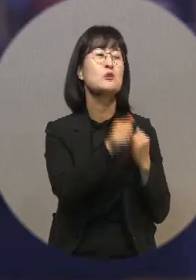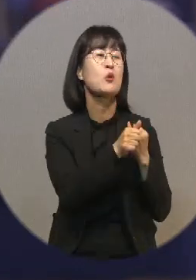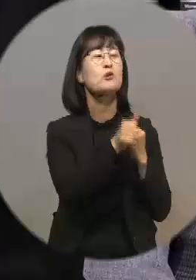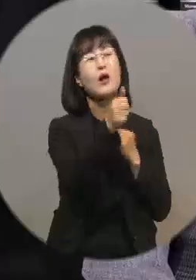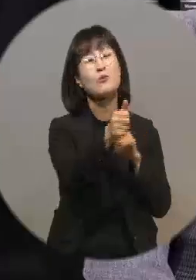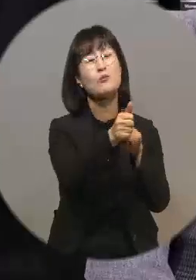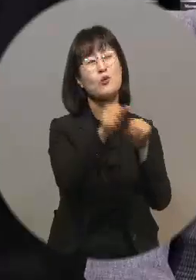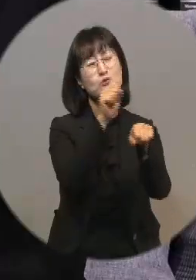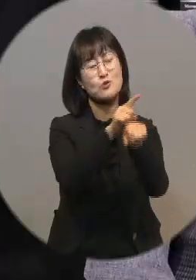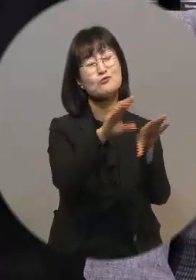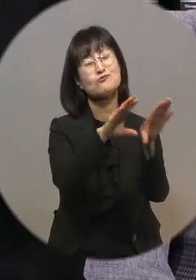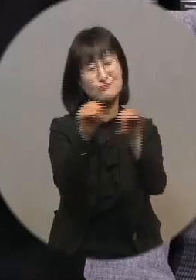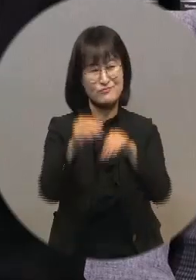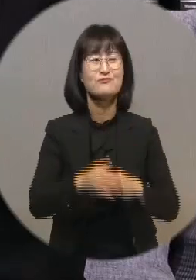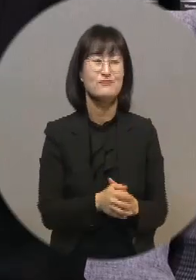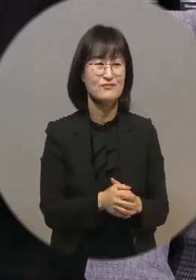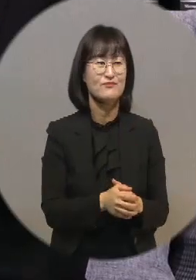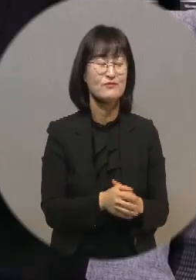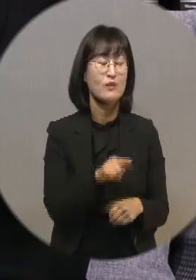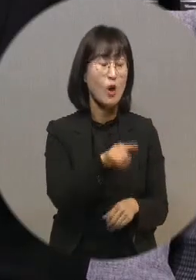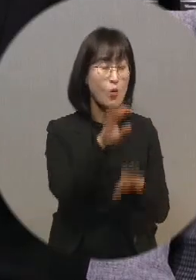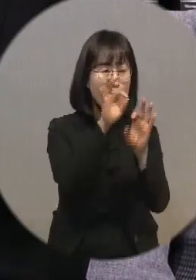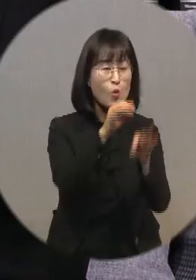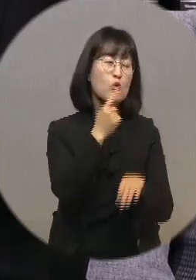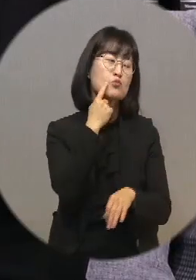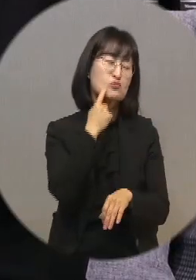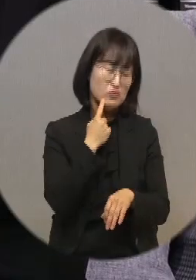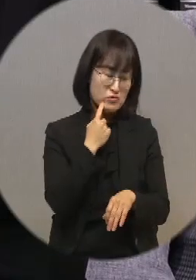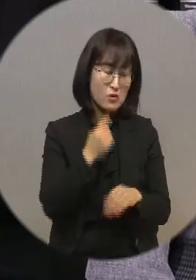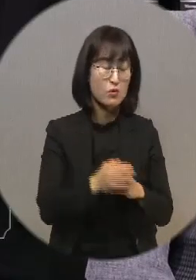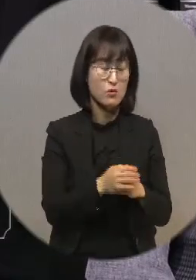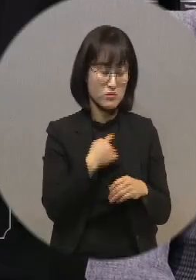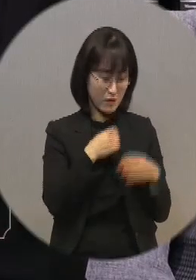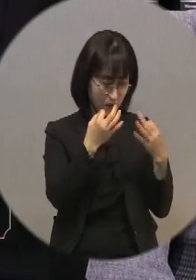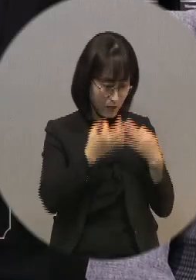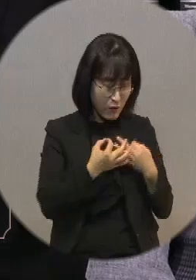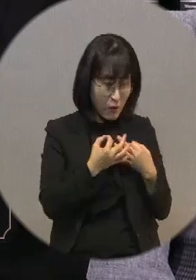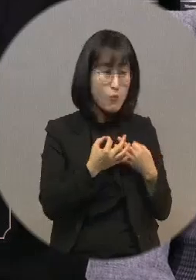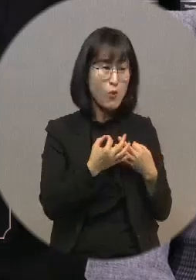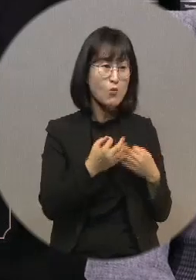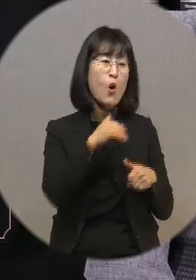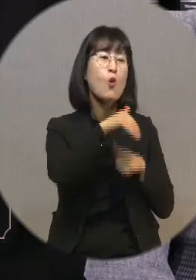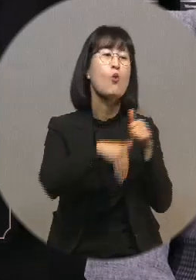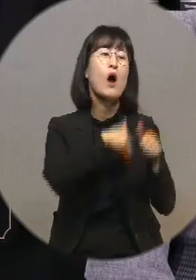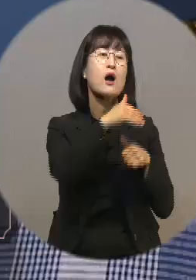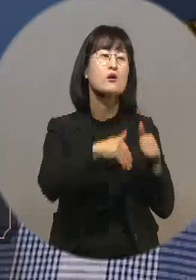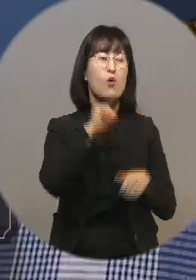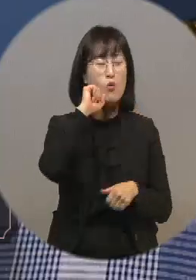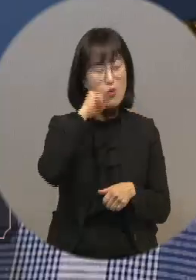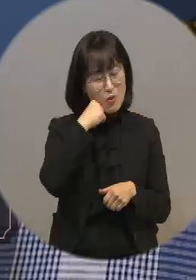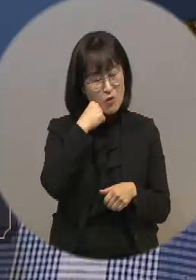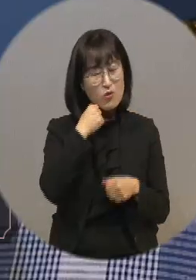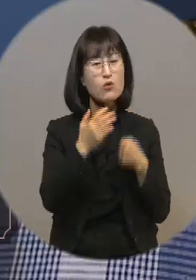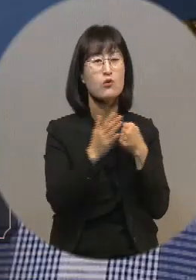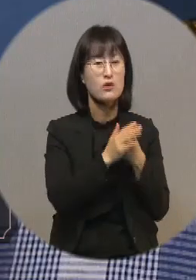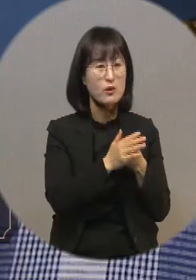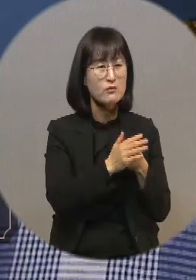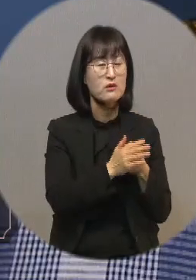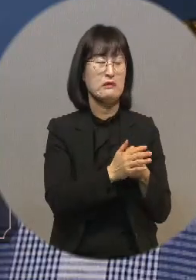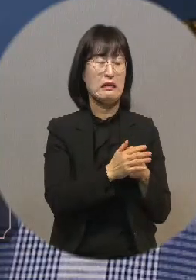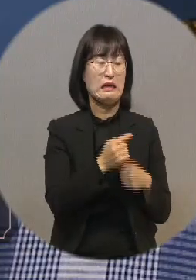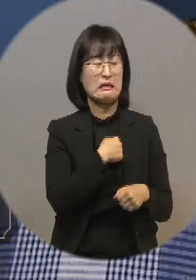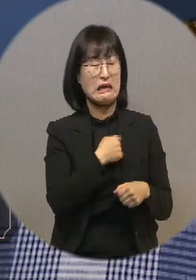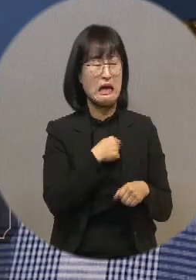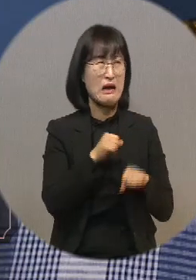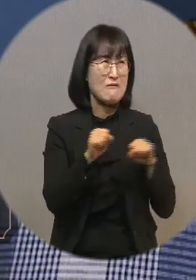좋았어요? 너무 부러웠어요. 뭐가? 나는 그런 환경에 살았기 때문에 강단 있고 거친